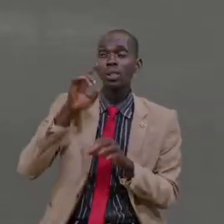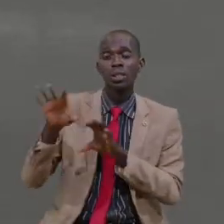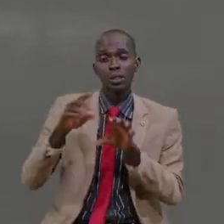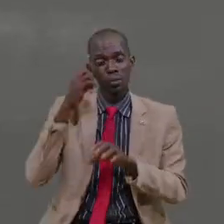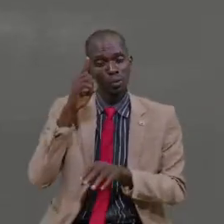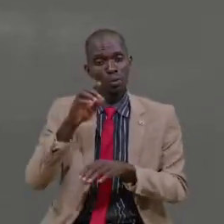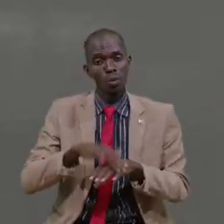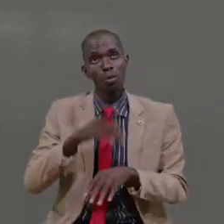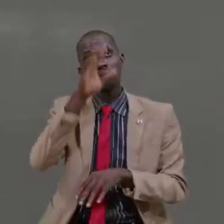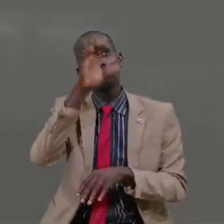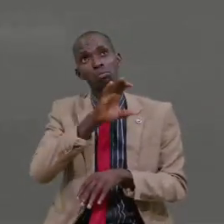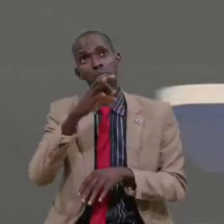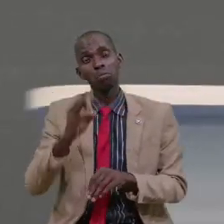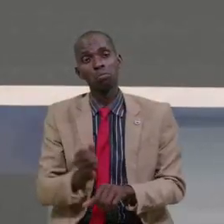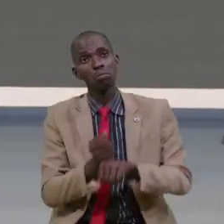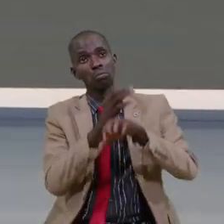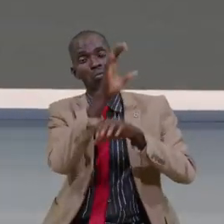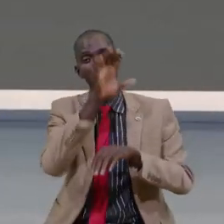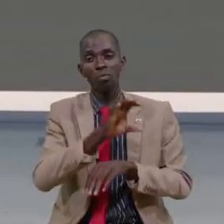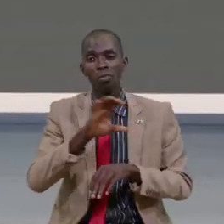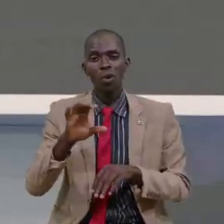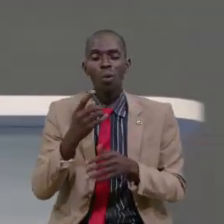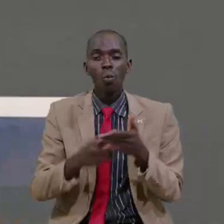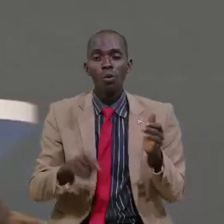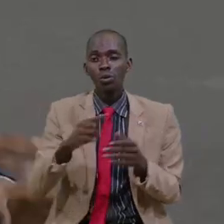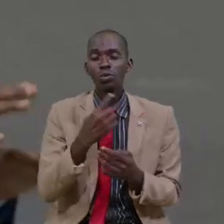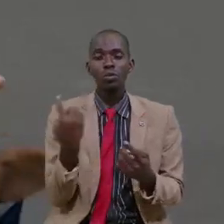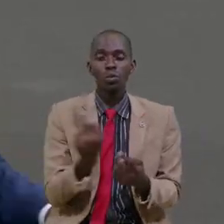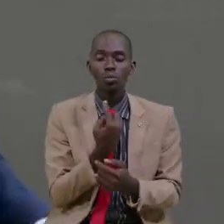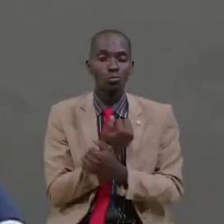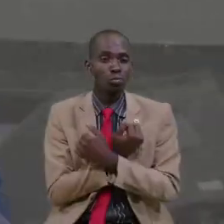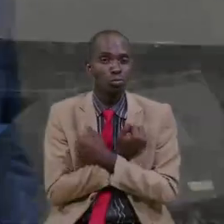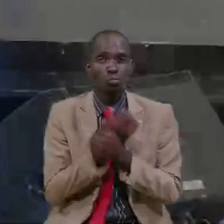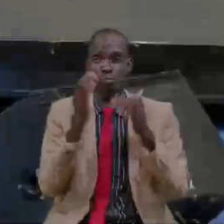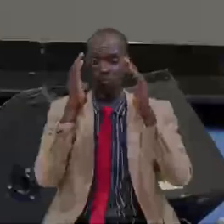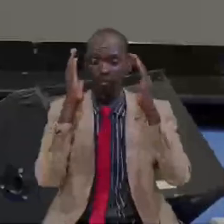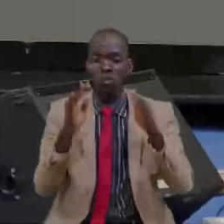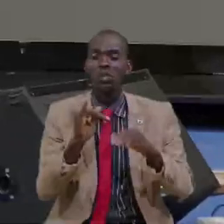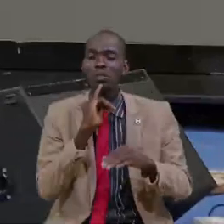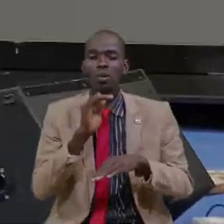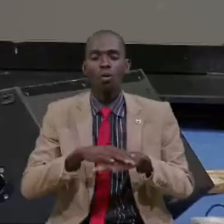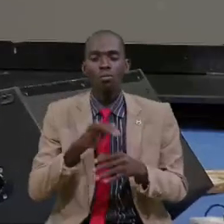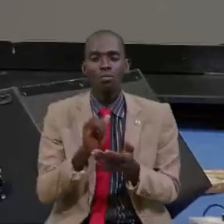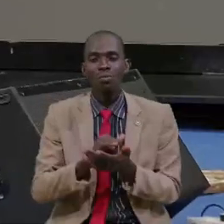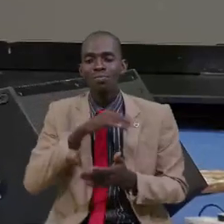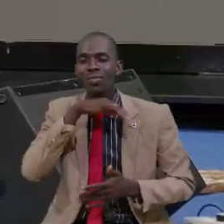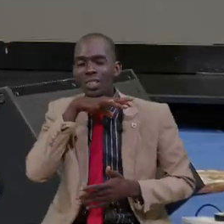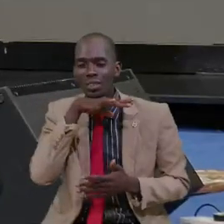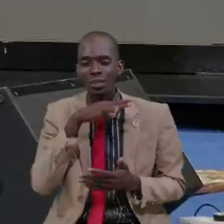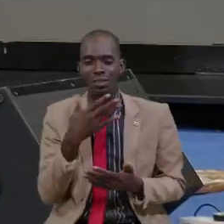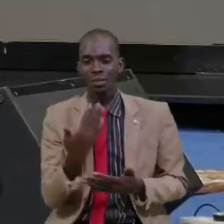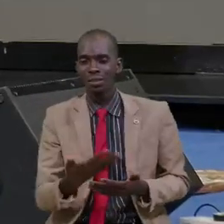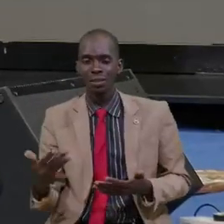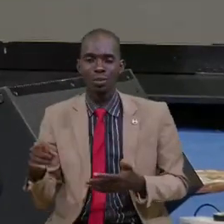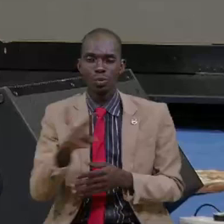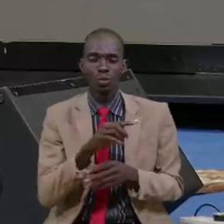sur la croix du calvaire. Tout ce à quoi tu penses, c'est la pornographie. La pornographie, c'est chose sale